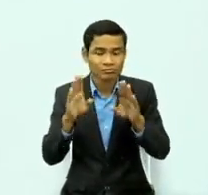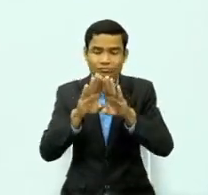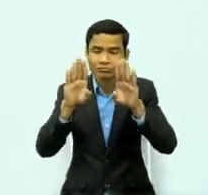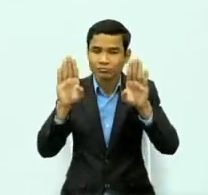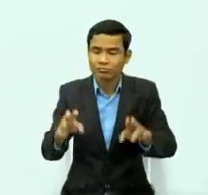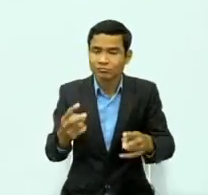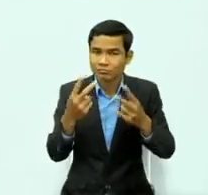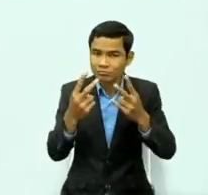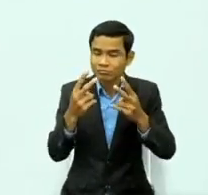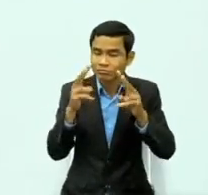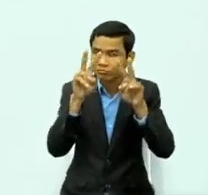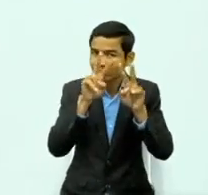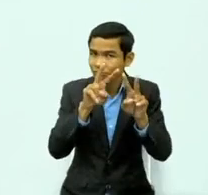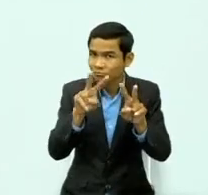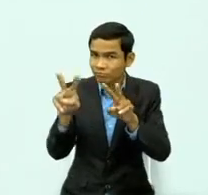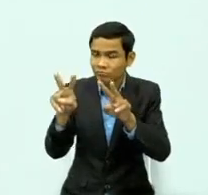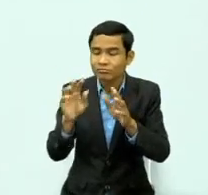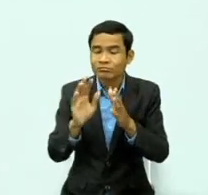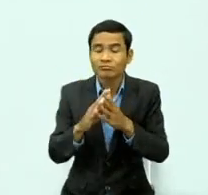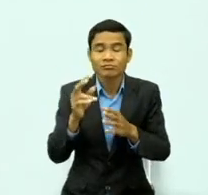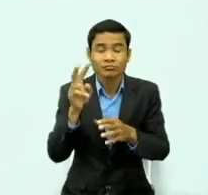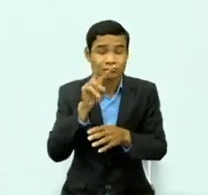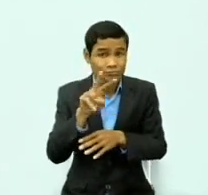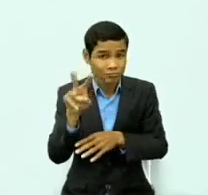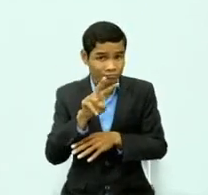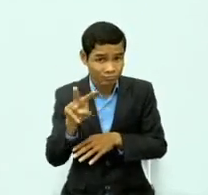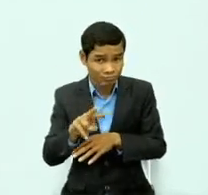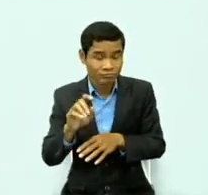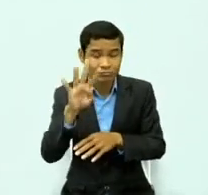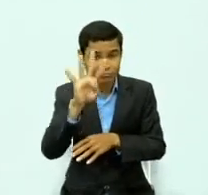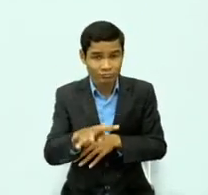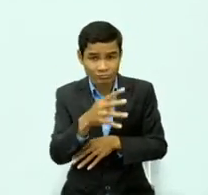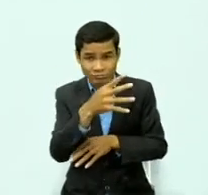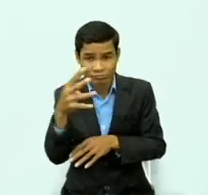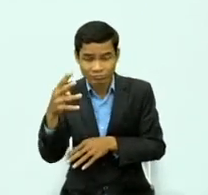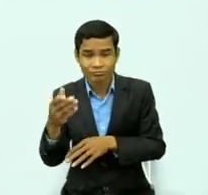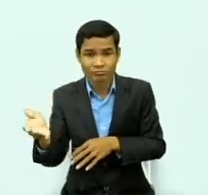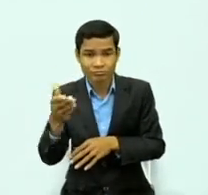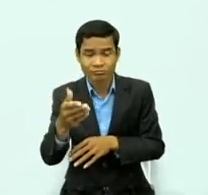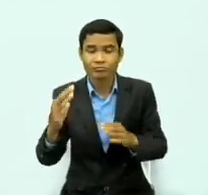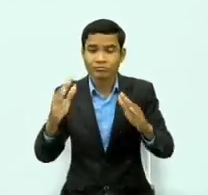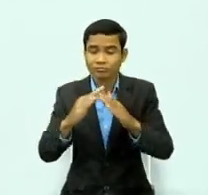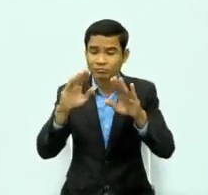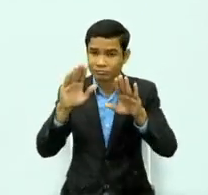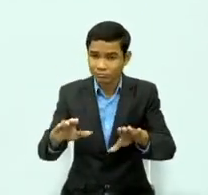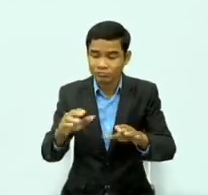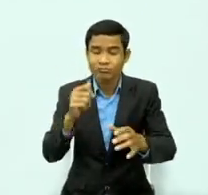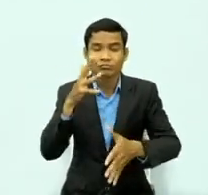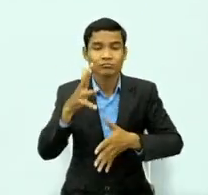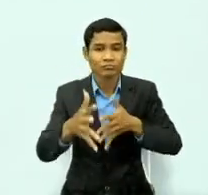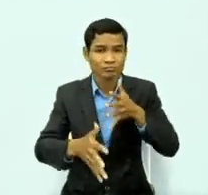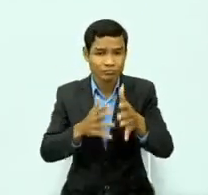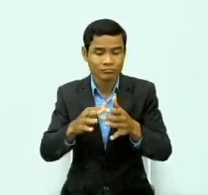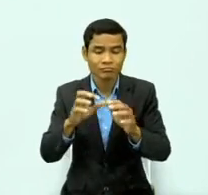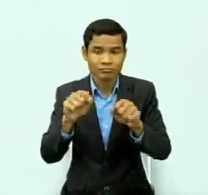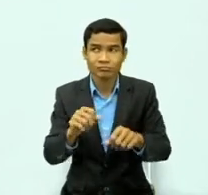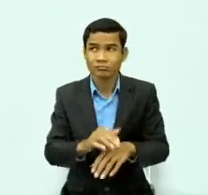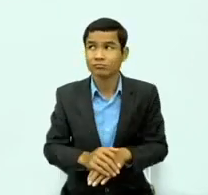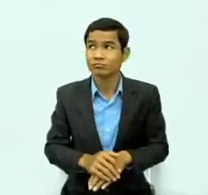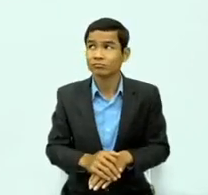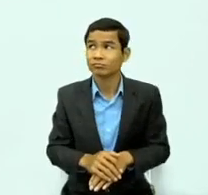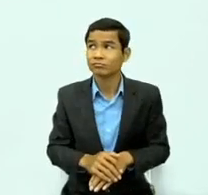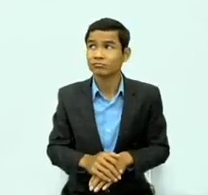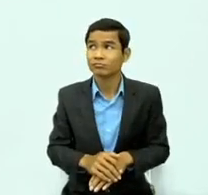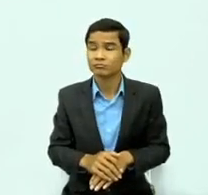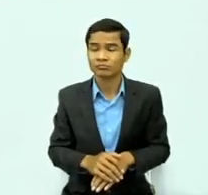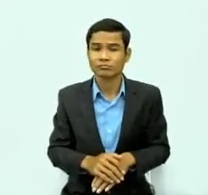នៅលើក្តារខៀនអញ្ចឹងតារាងនៅដែលអ្នកគ្រូបានបង្ហាញកូនគឺឲ្យកូននៅផ្ទះកូនអានណាកូនអាន